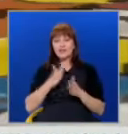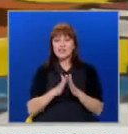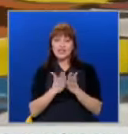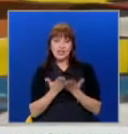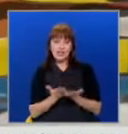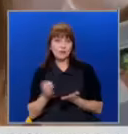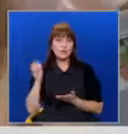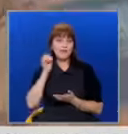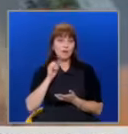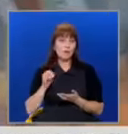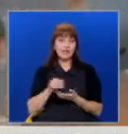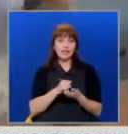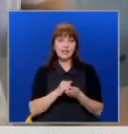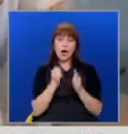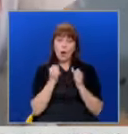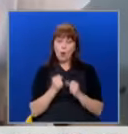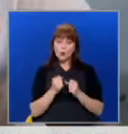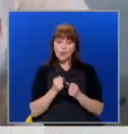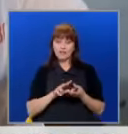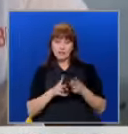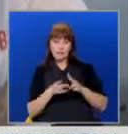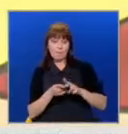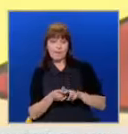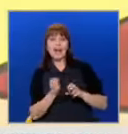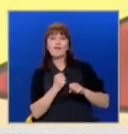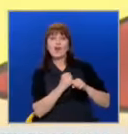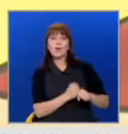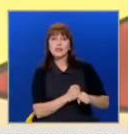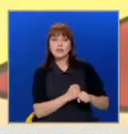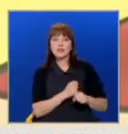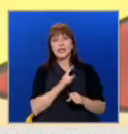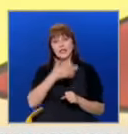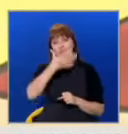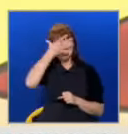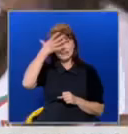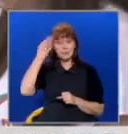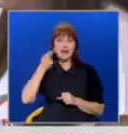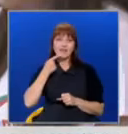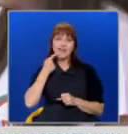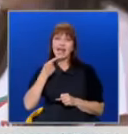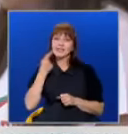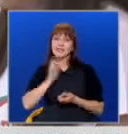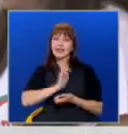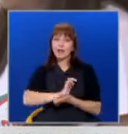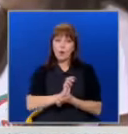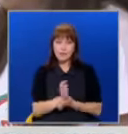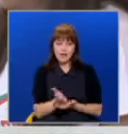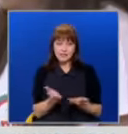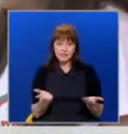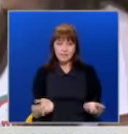Очаква скоро промяна в конституцията на югозападната ни съседка и да се забрави езика на омразата. Но ние сме оптимисти.